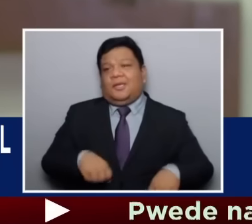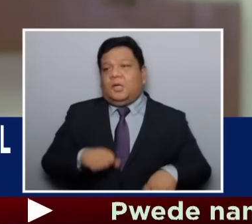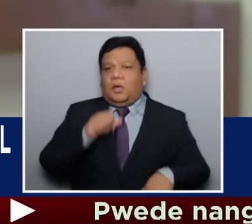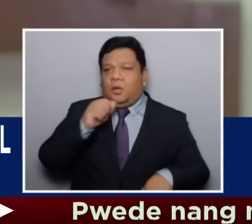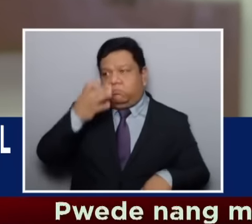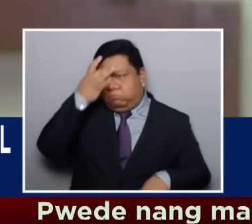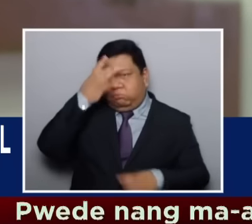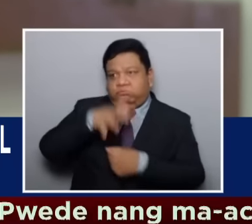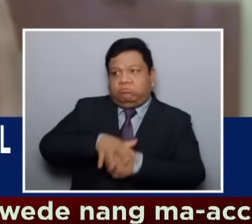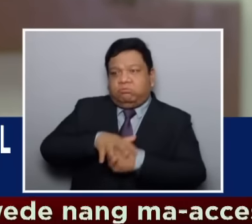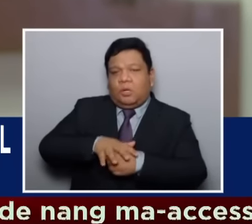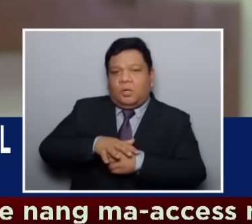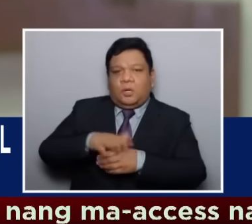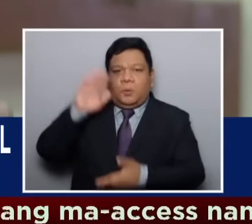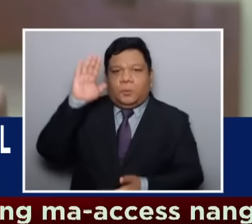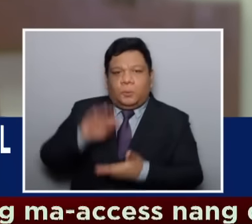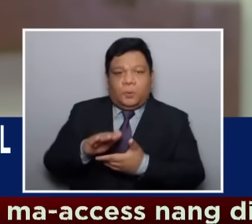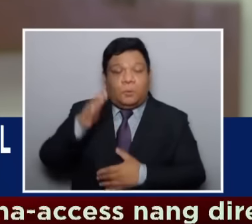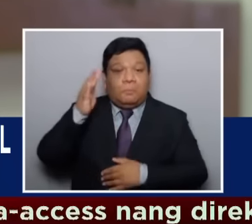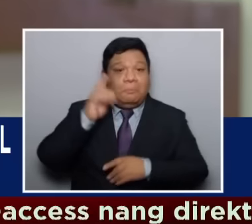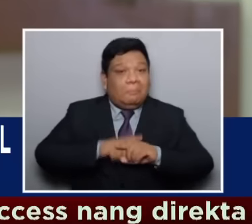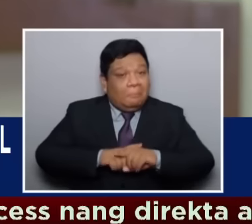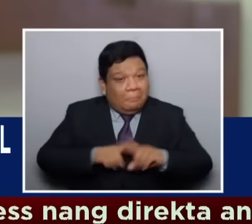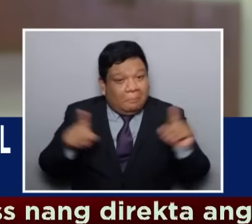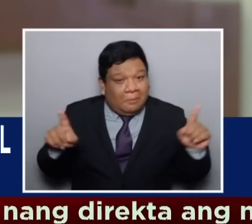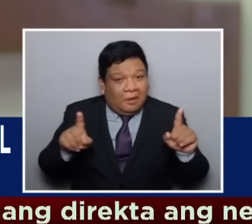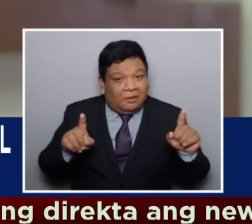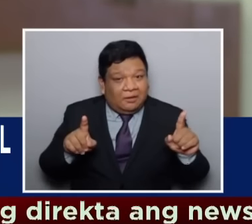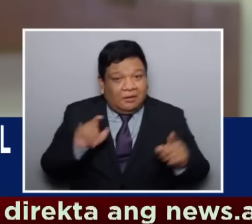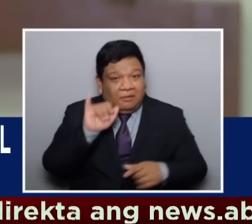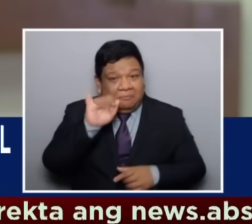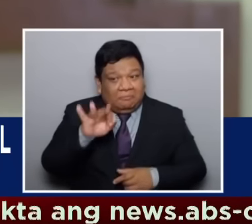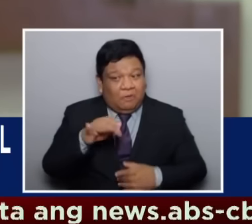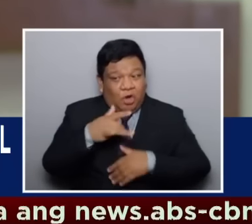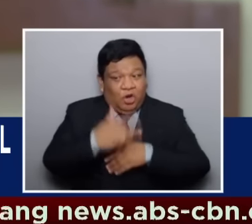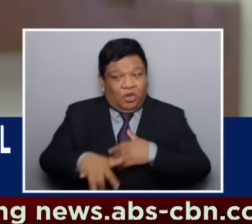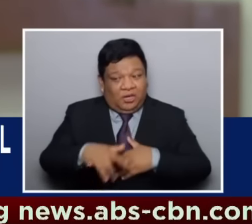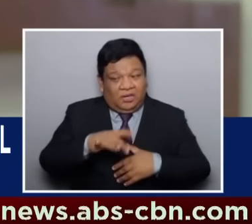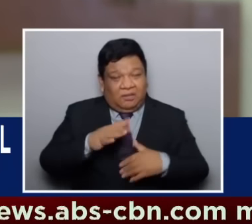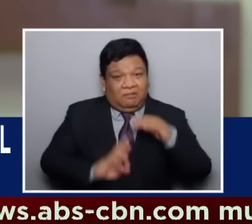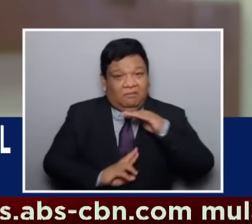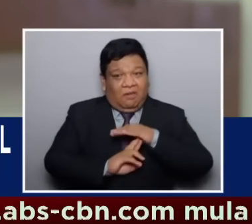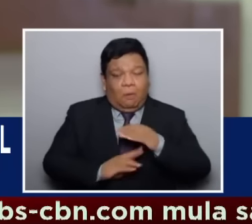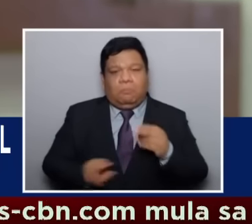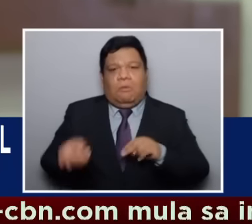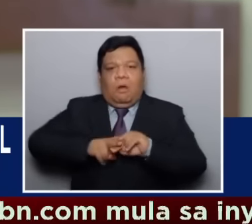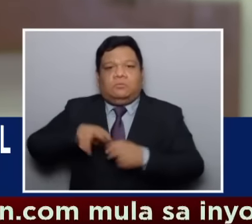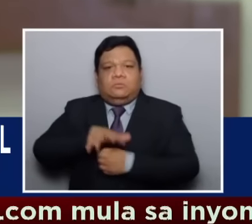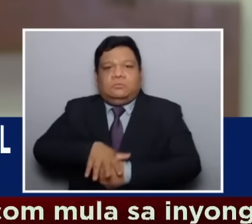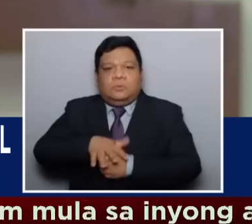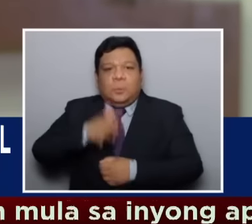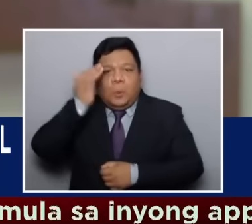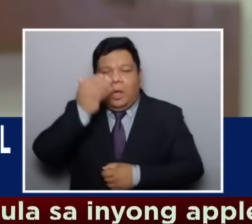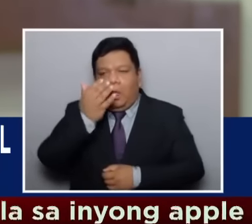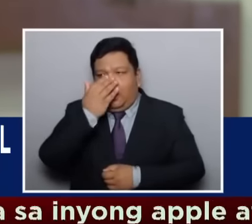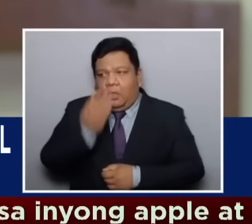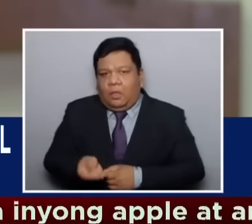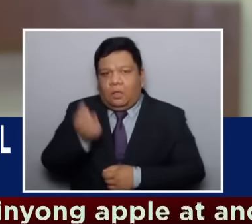stress. Pero baka ang kalabasan din yan ay madagdagan ng stress kasi nga kaunti yung makukuha